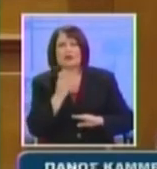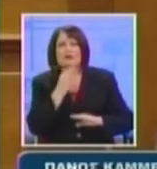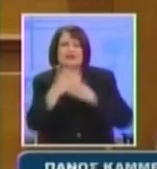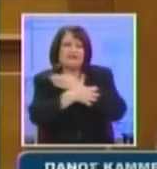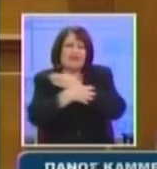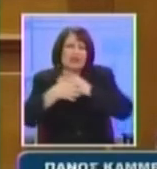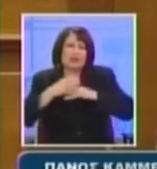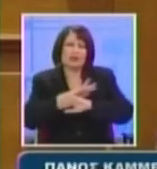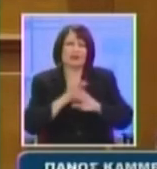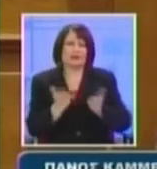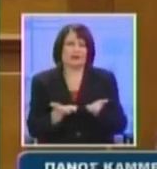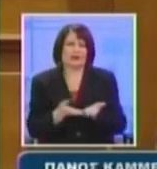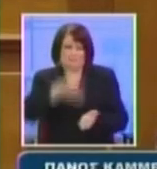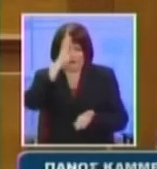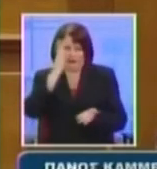της φτώχειας.